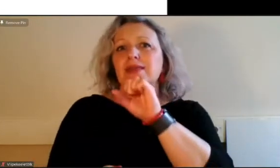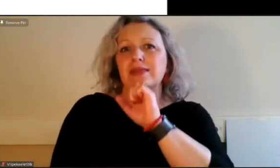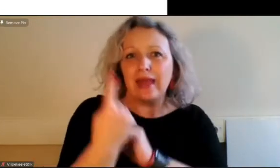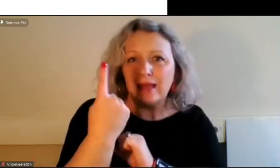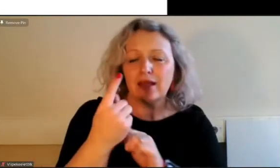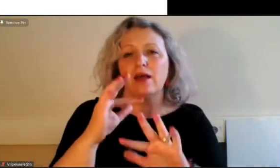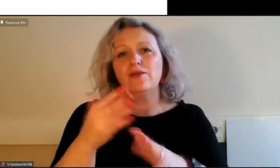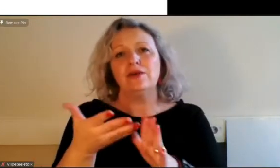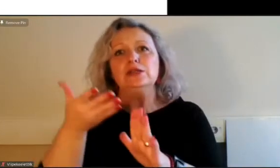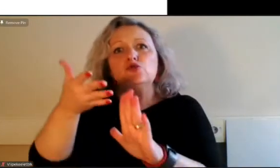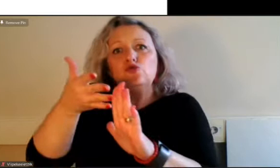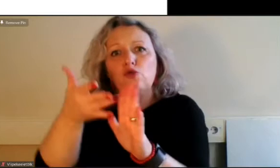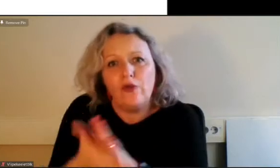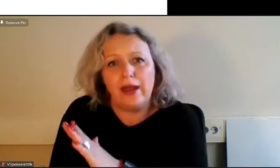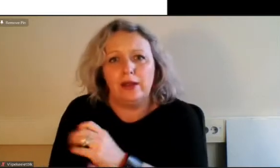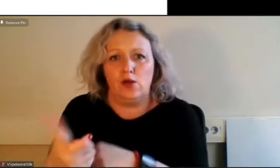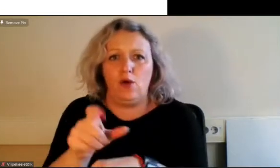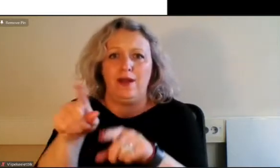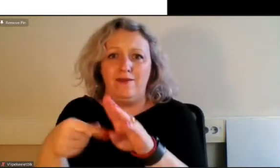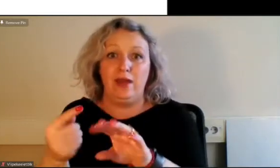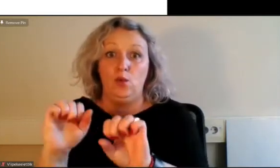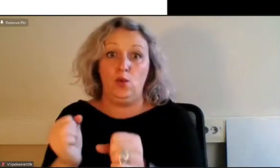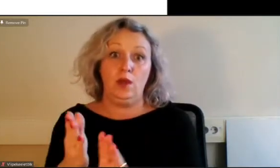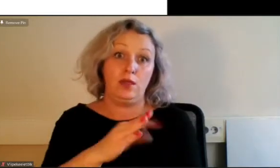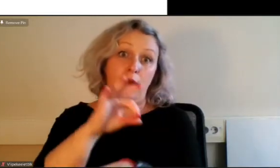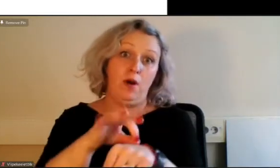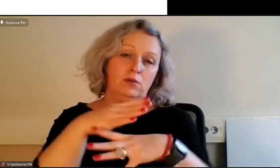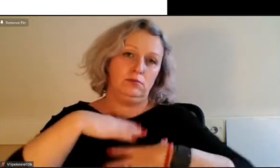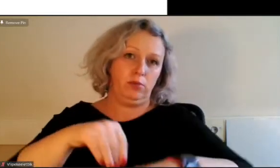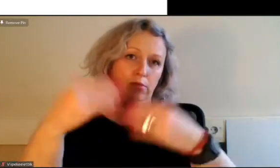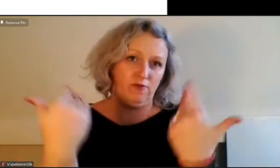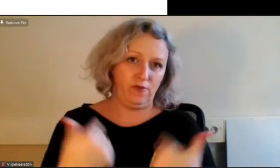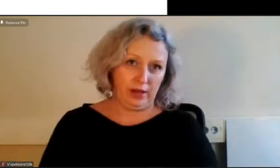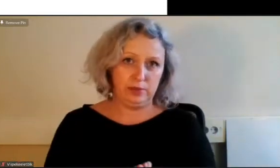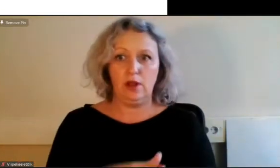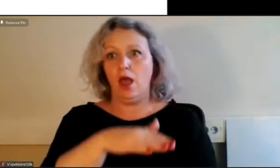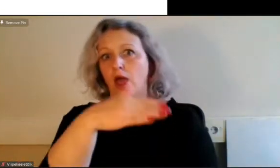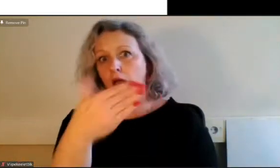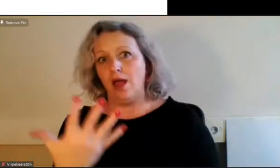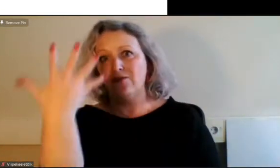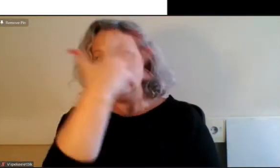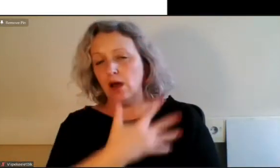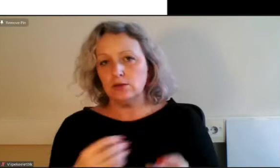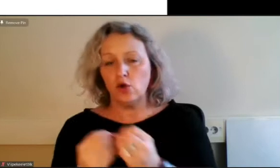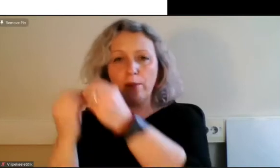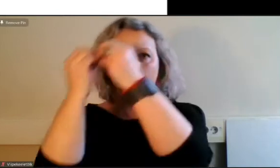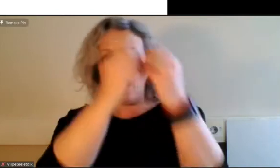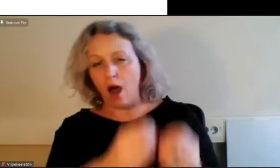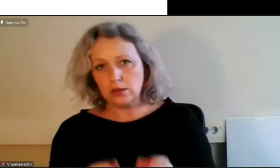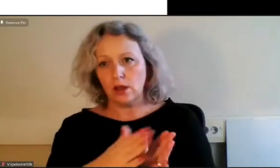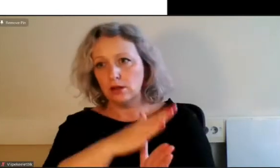Nendel on suurem risk, et südamekahjustus, neerukahjustus, diabeet, kõik need asjad, mis sai